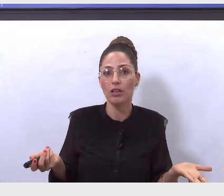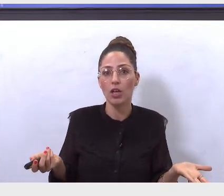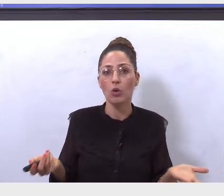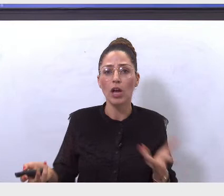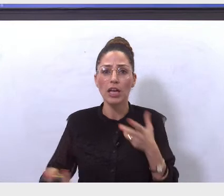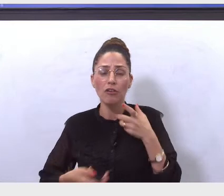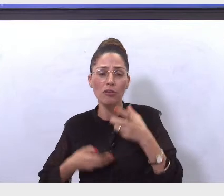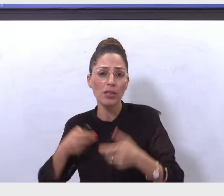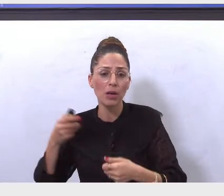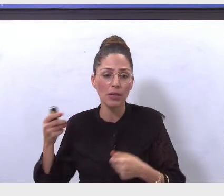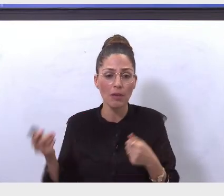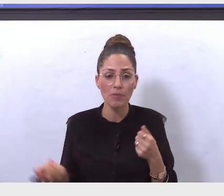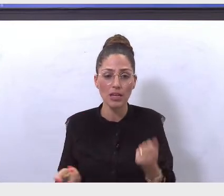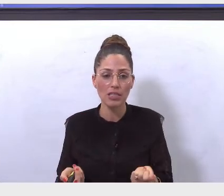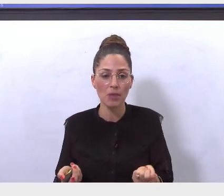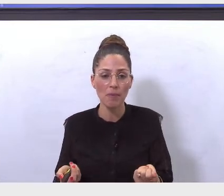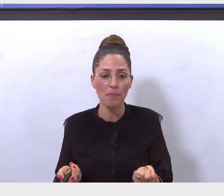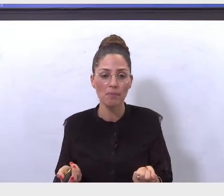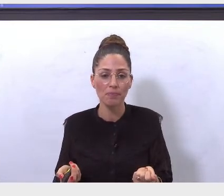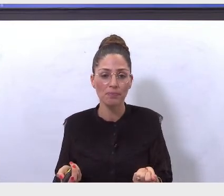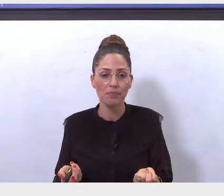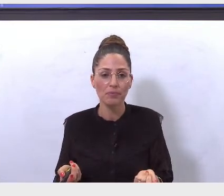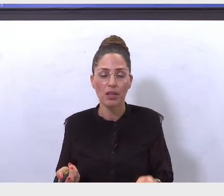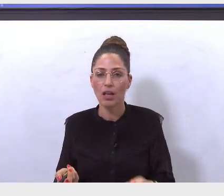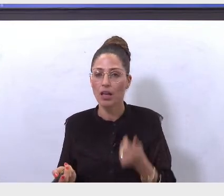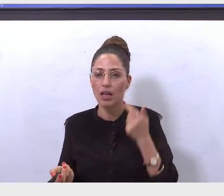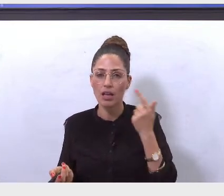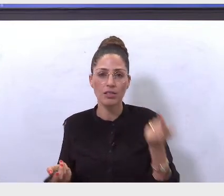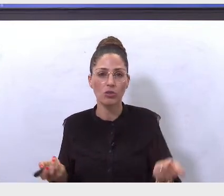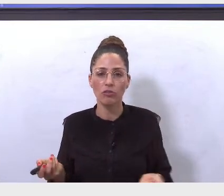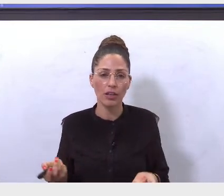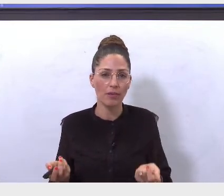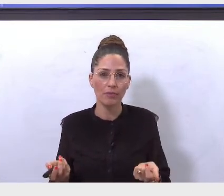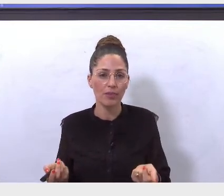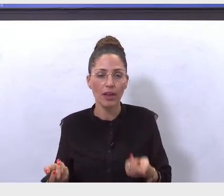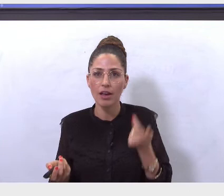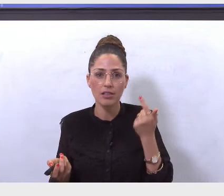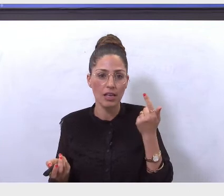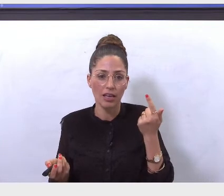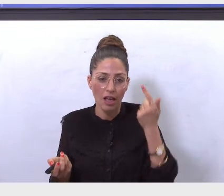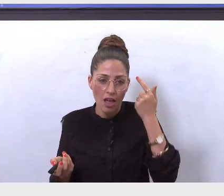יודעת. אולי הענפים מדברים בינם לבין עצמם? איזה תובנה.